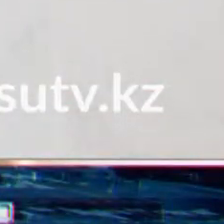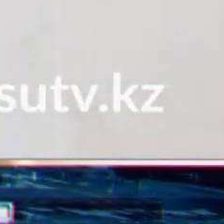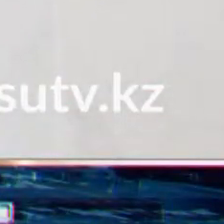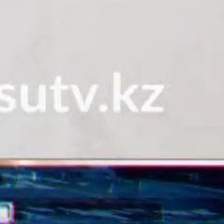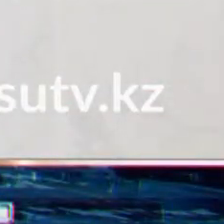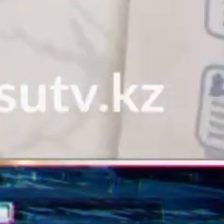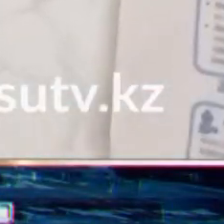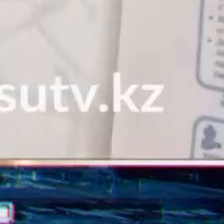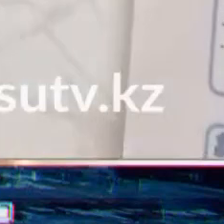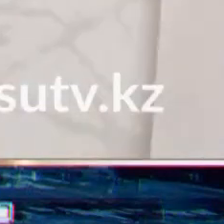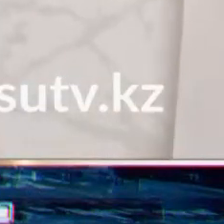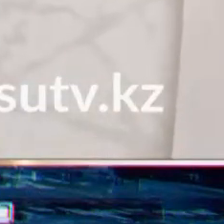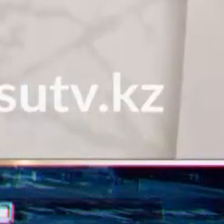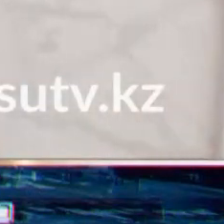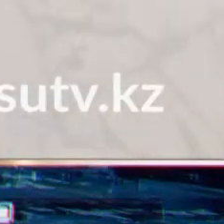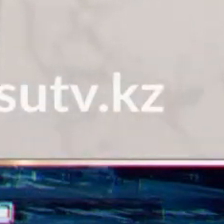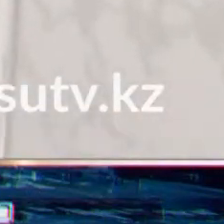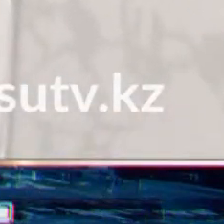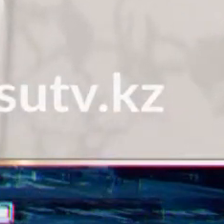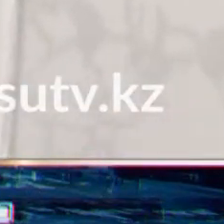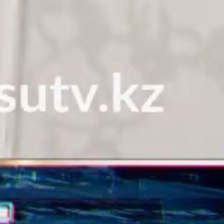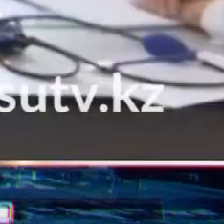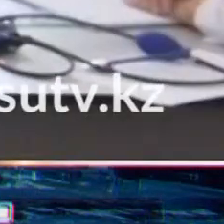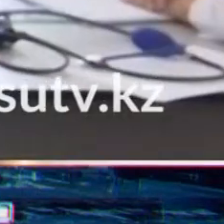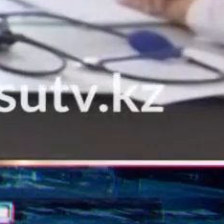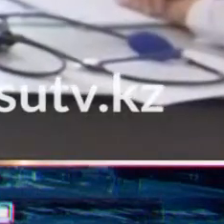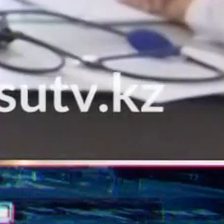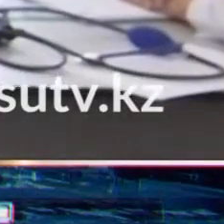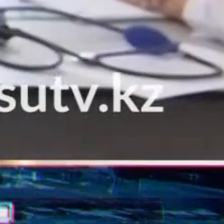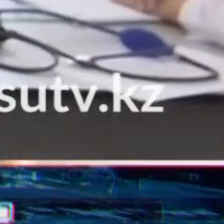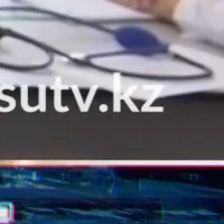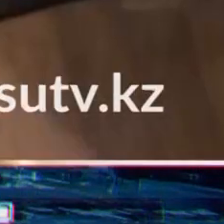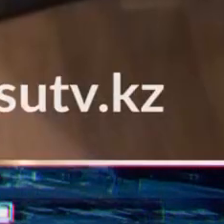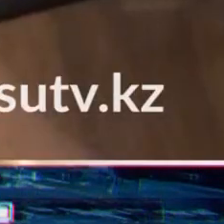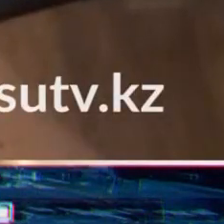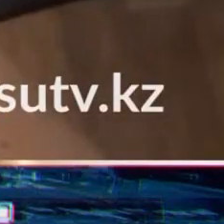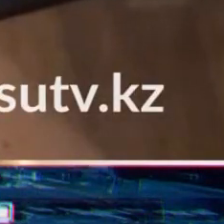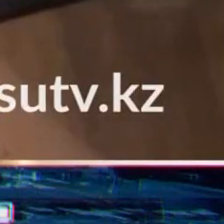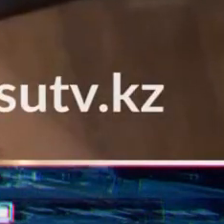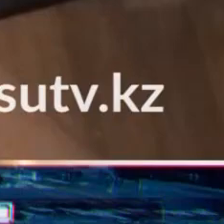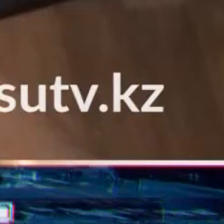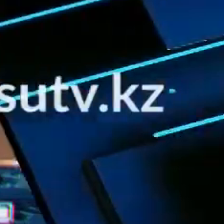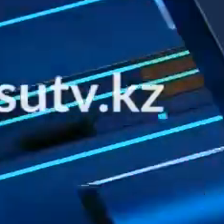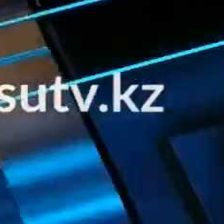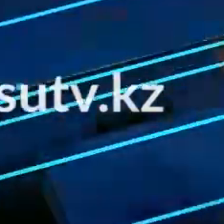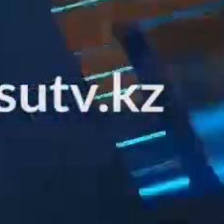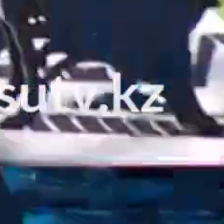Коронавирусқа қарсы екпе алып, камераға түсіріп, Инстаграмда бейнеролик жариялау. Облыста жаңа челлендж басталды.